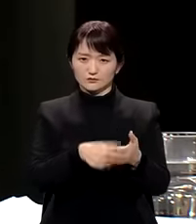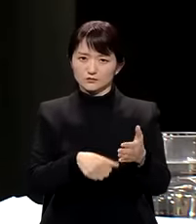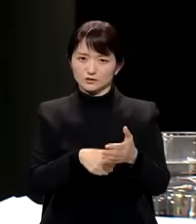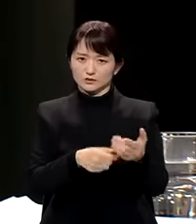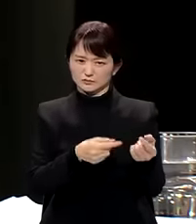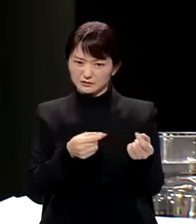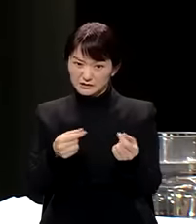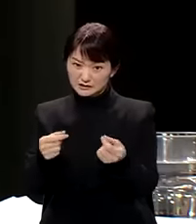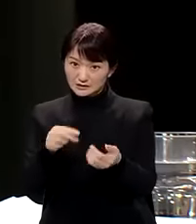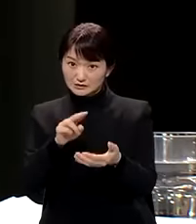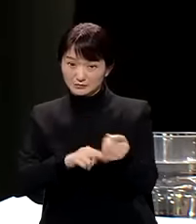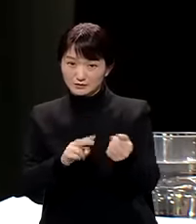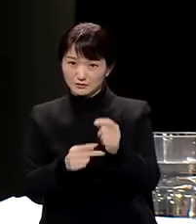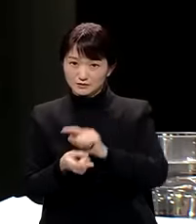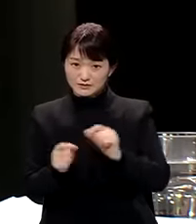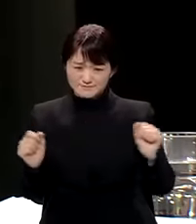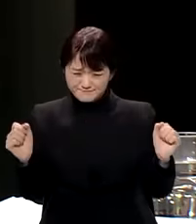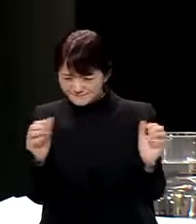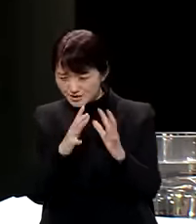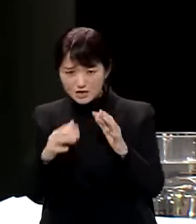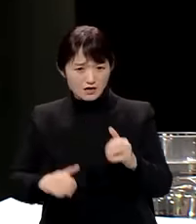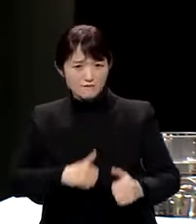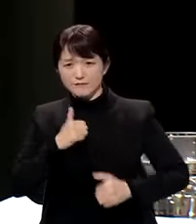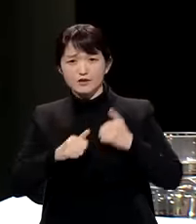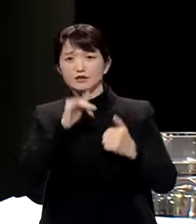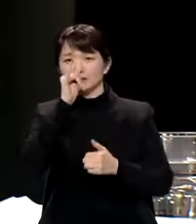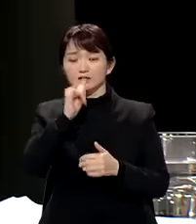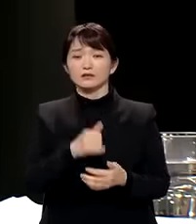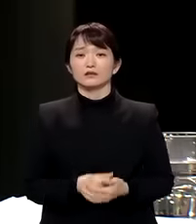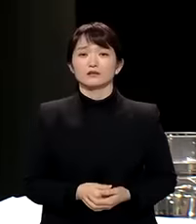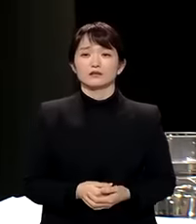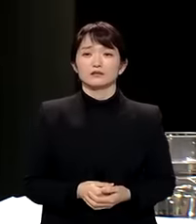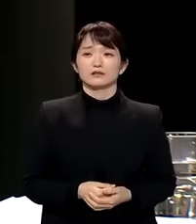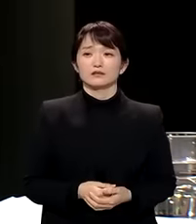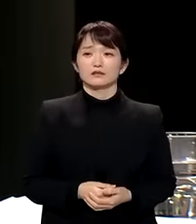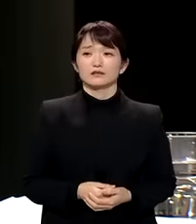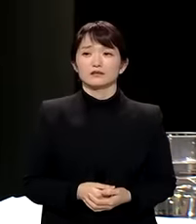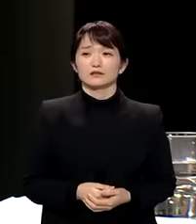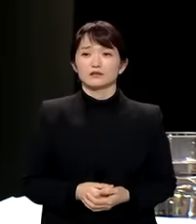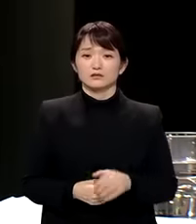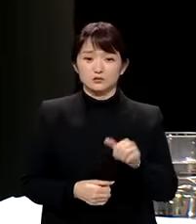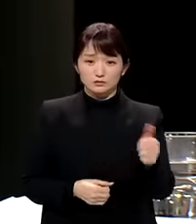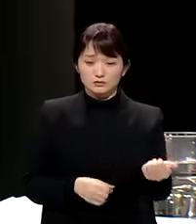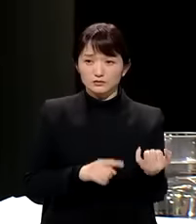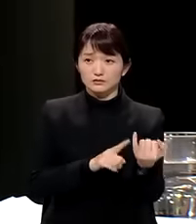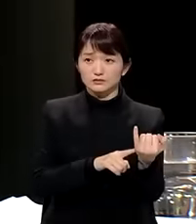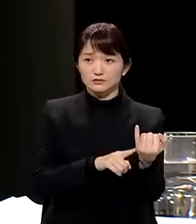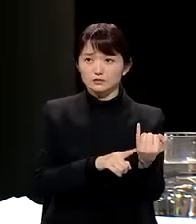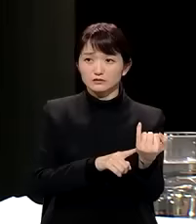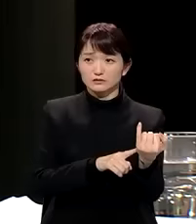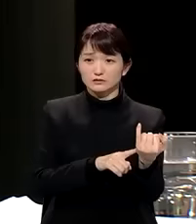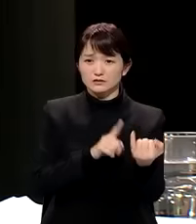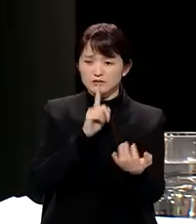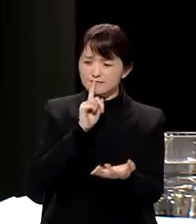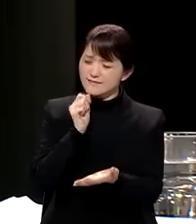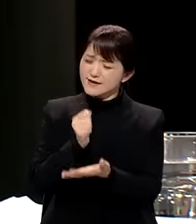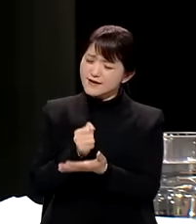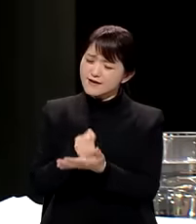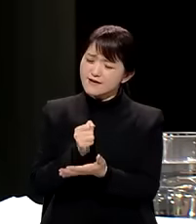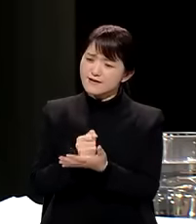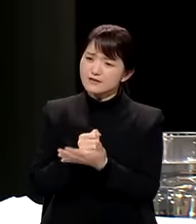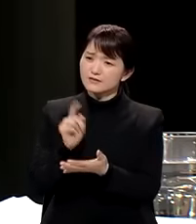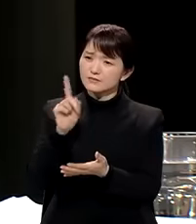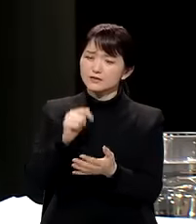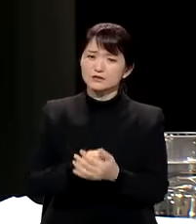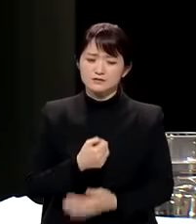아무래도 부딪히는 일이 좀 있었을 텐데 이런 와중에 아 숨진 피해자가 험담하지 했다 뭐 이런 얘긴가요네 그래서